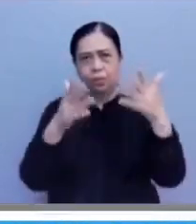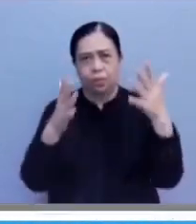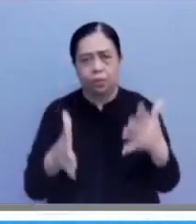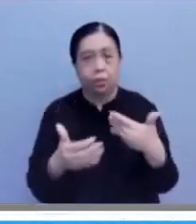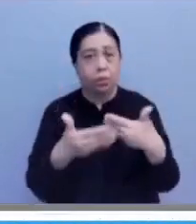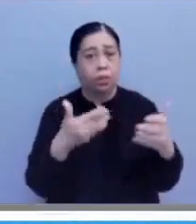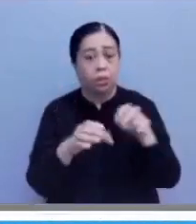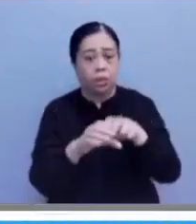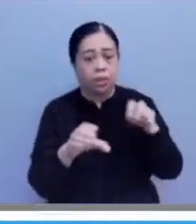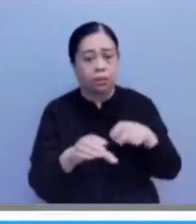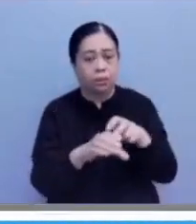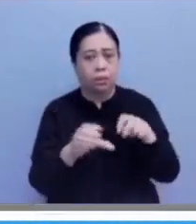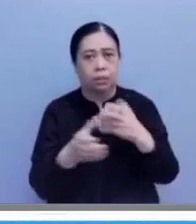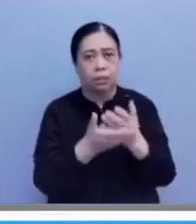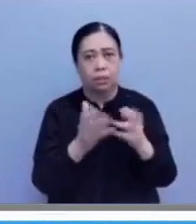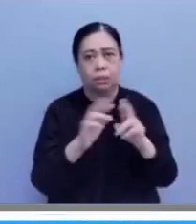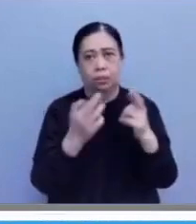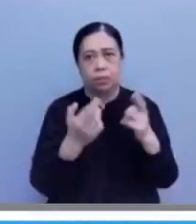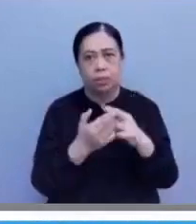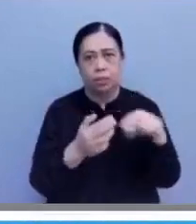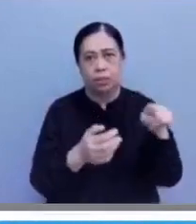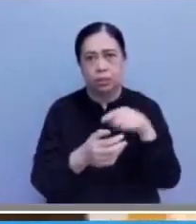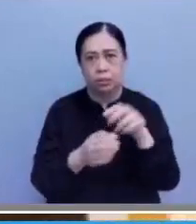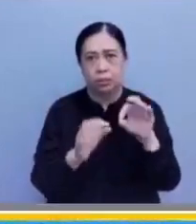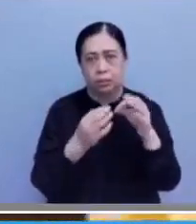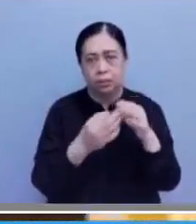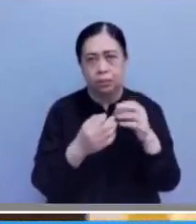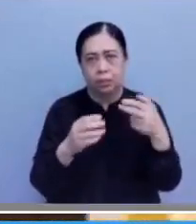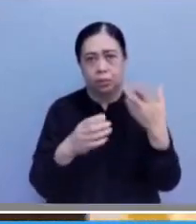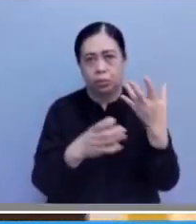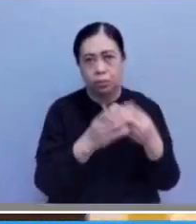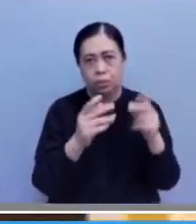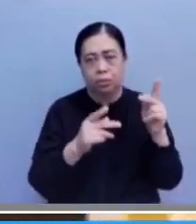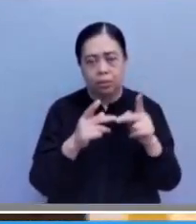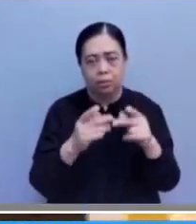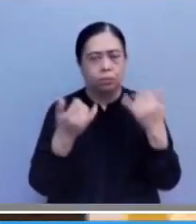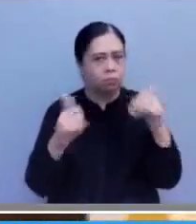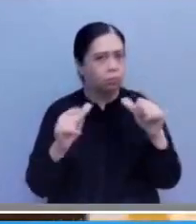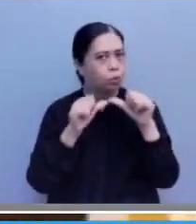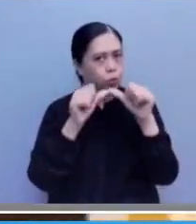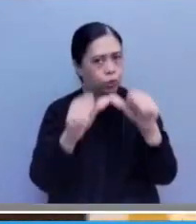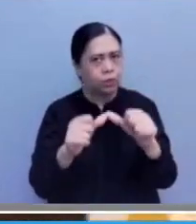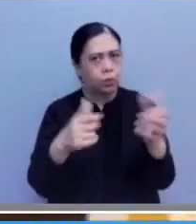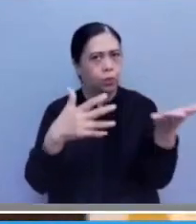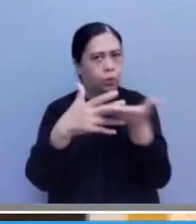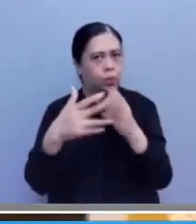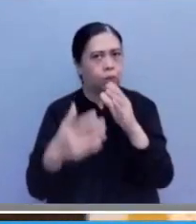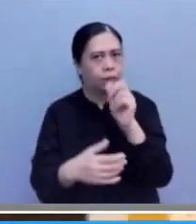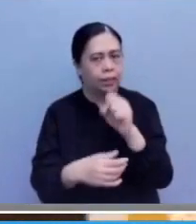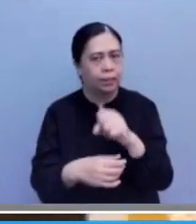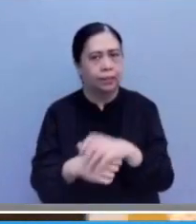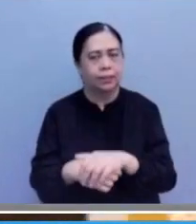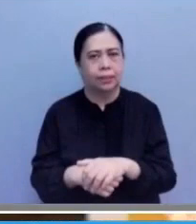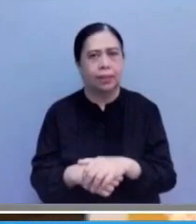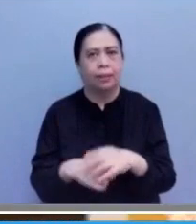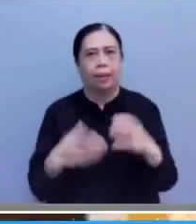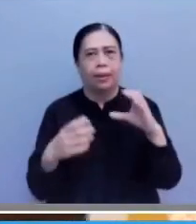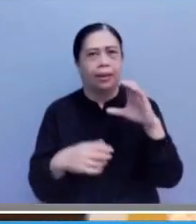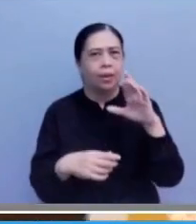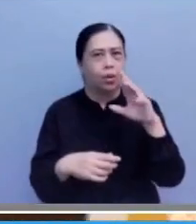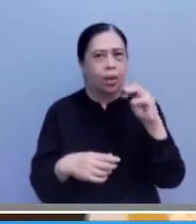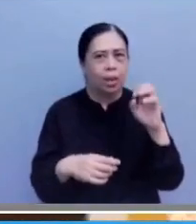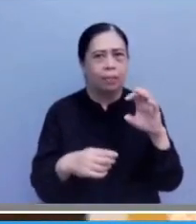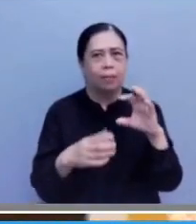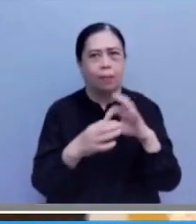ang mga kaanak ng ilang nawawala. Sabi ni Justice Secretary Jesus Crispin Remulla, crime of public order daw ang kaso at